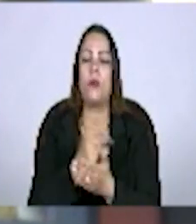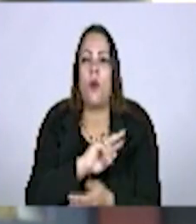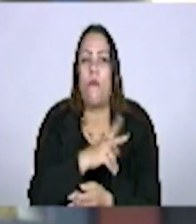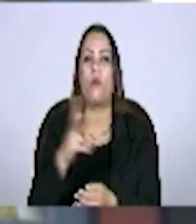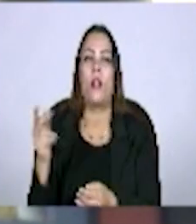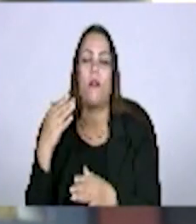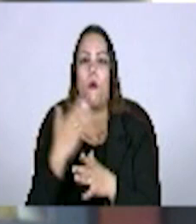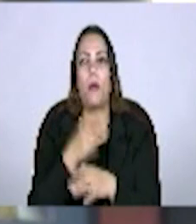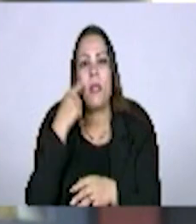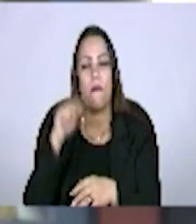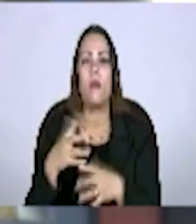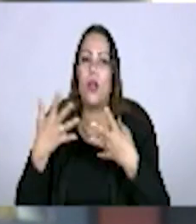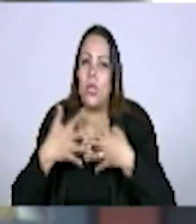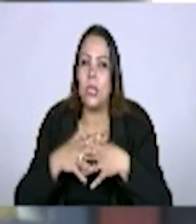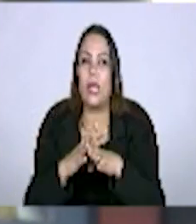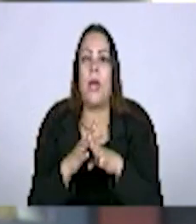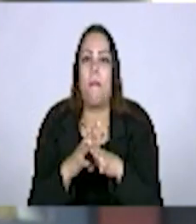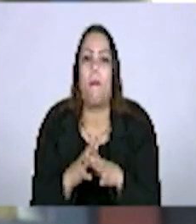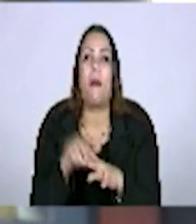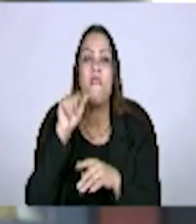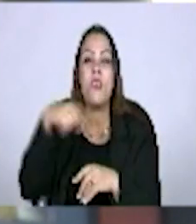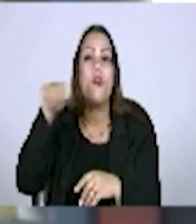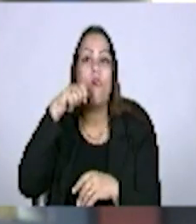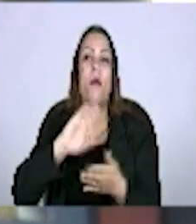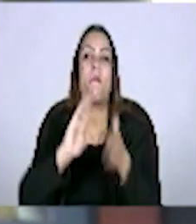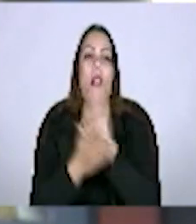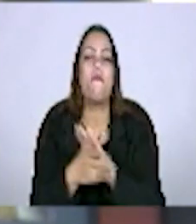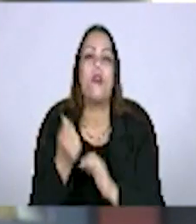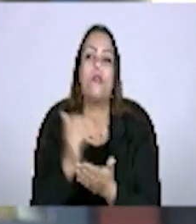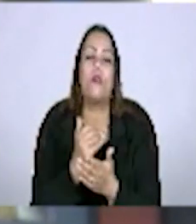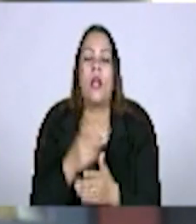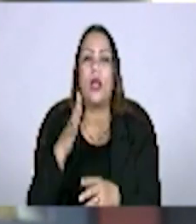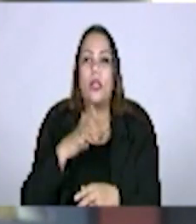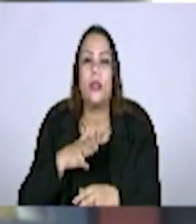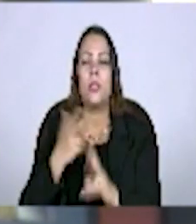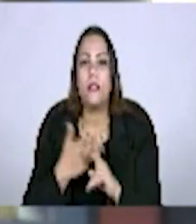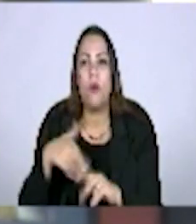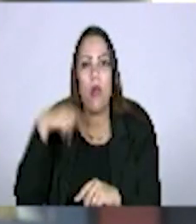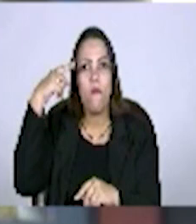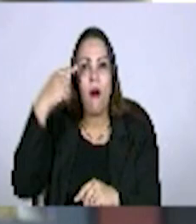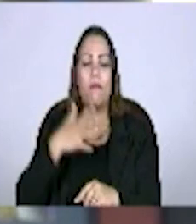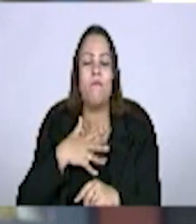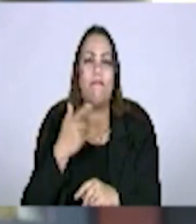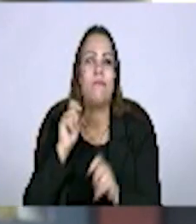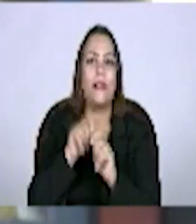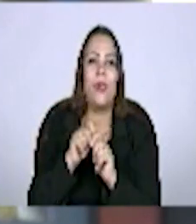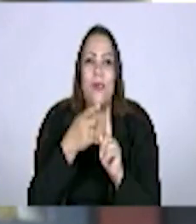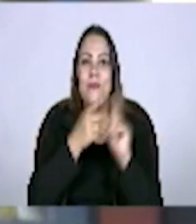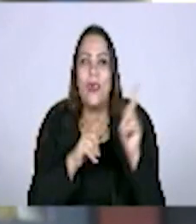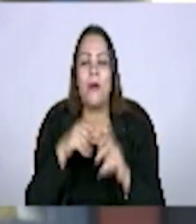المختلفه يبقى في انسجام في اداره الملف الاقتصادي الناس طبعا متطلعه الى التعديل الوزاري